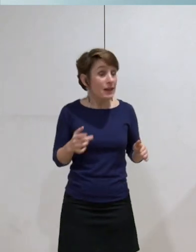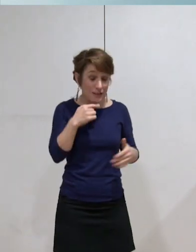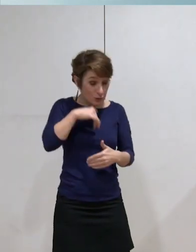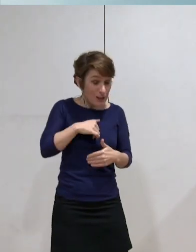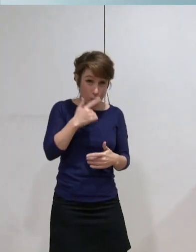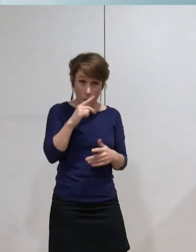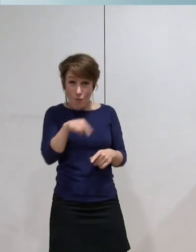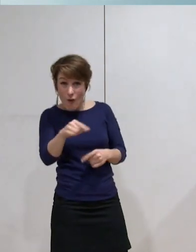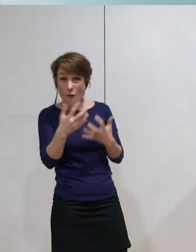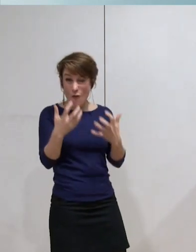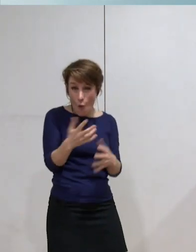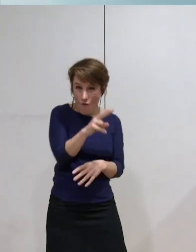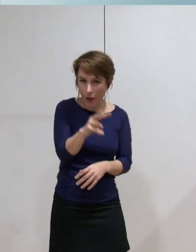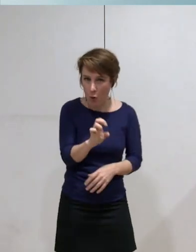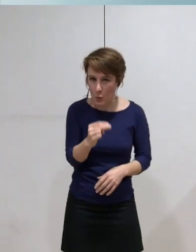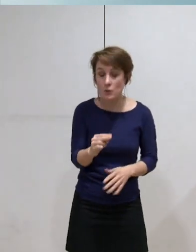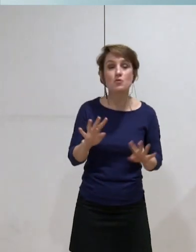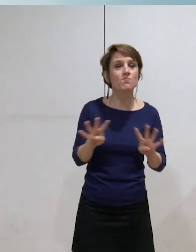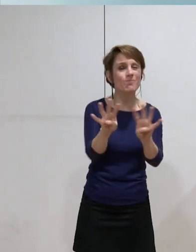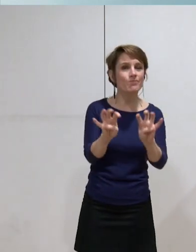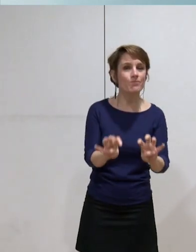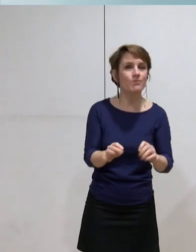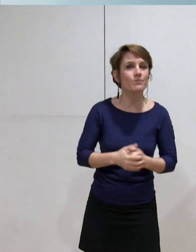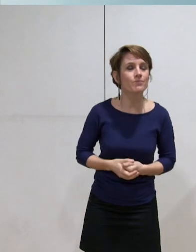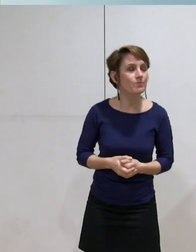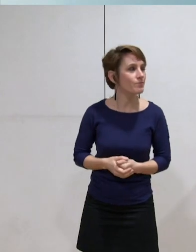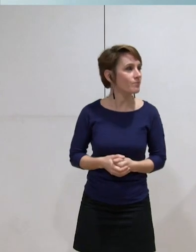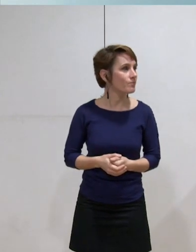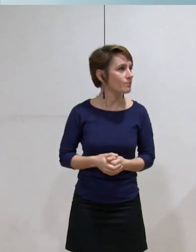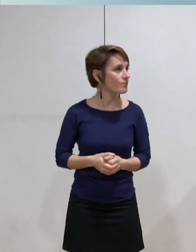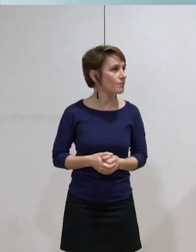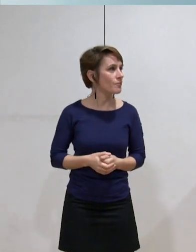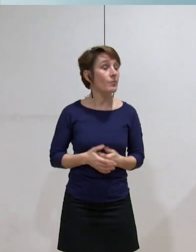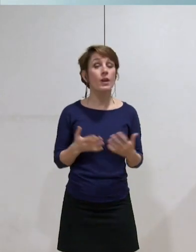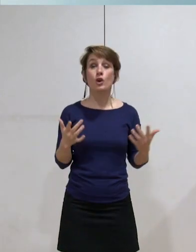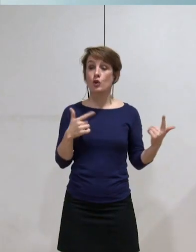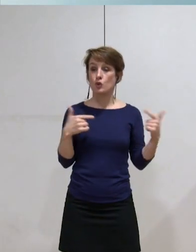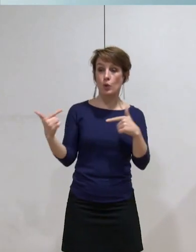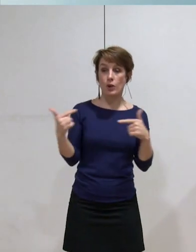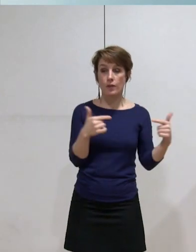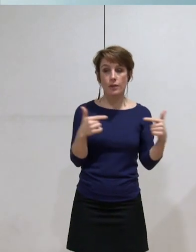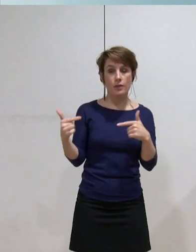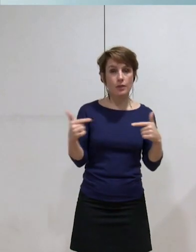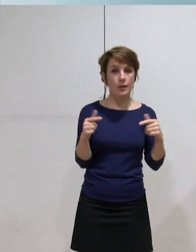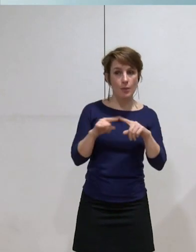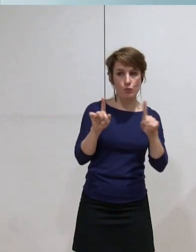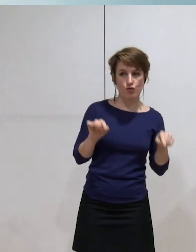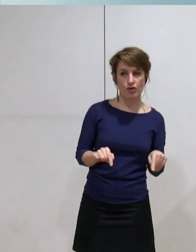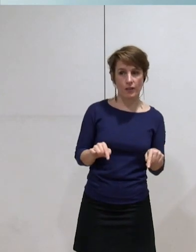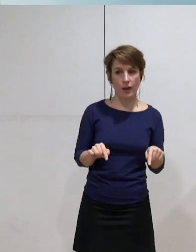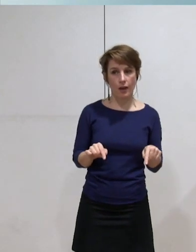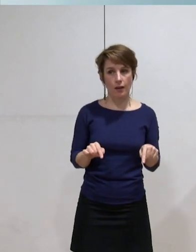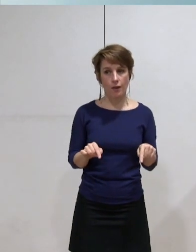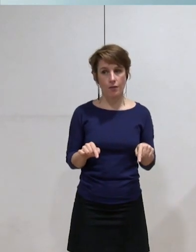le vouloir alors puisque le débat budgétaire et j'en ai fini à votre vos